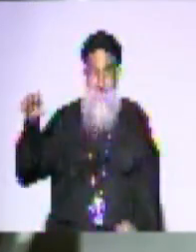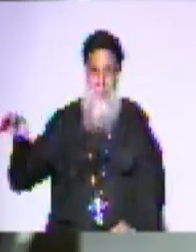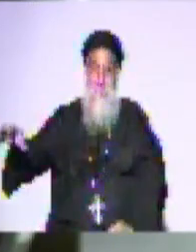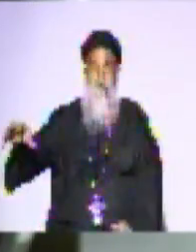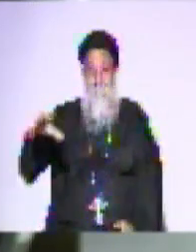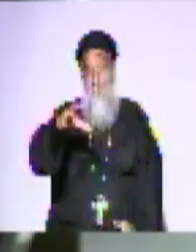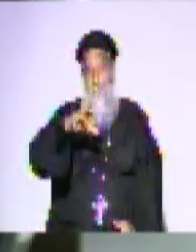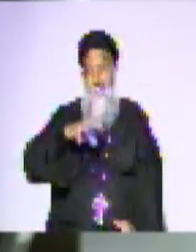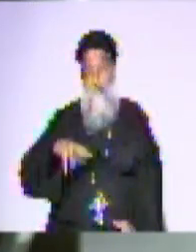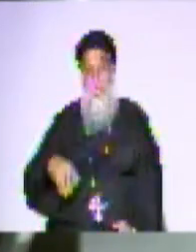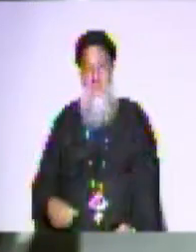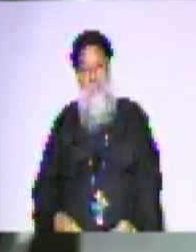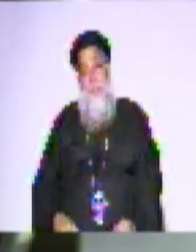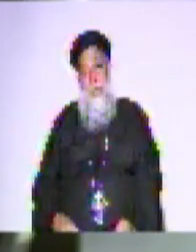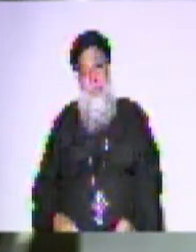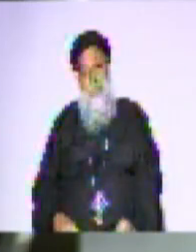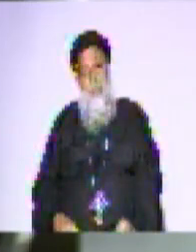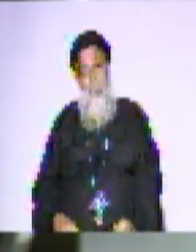بلاد،